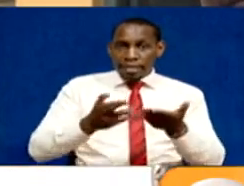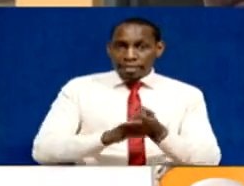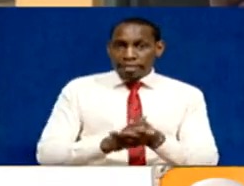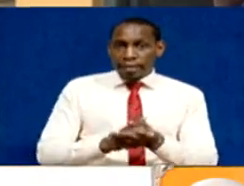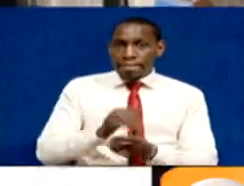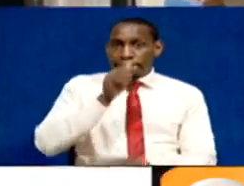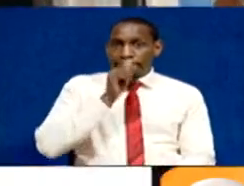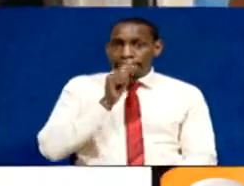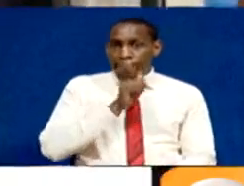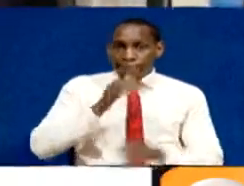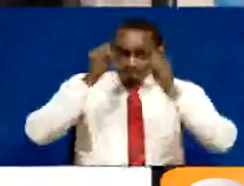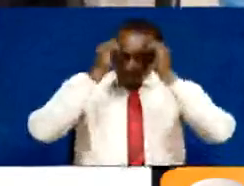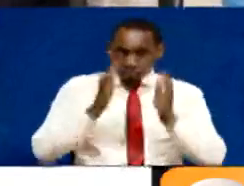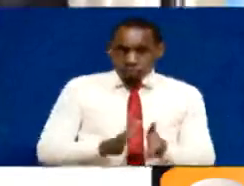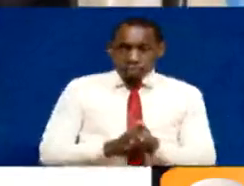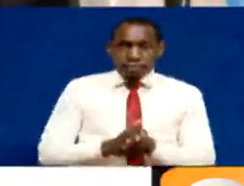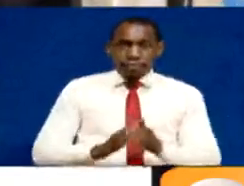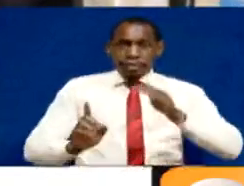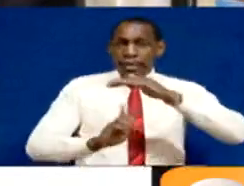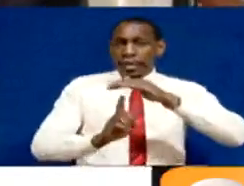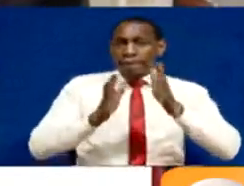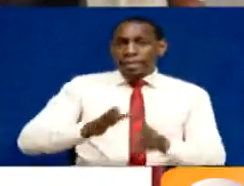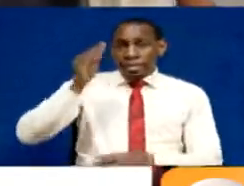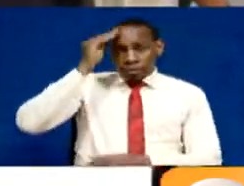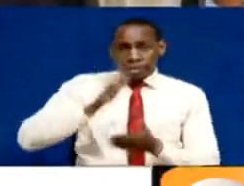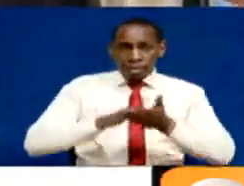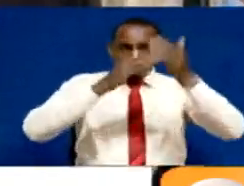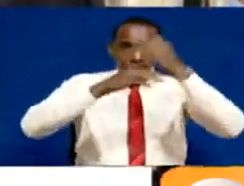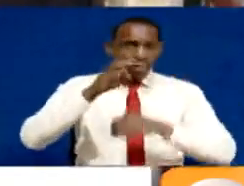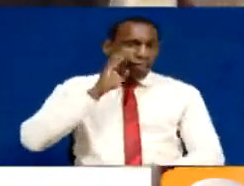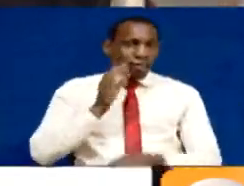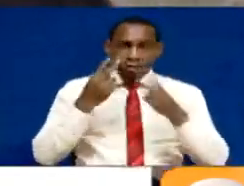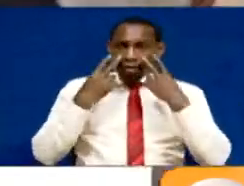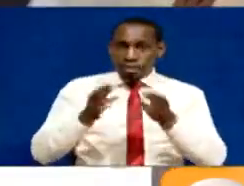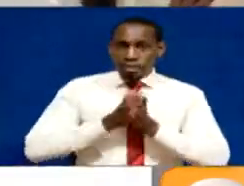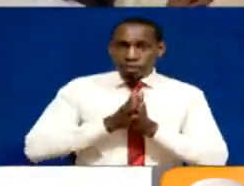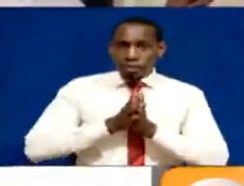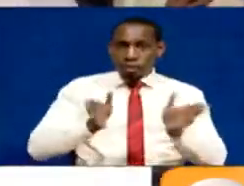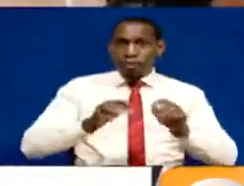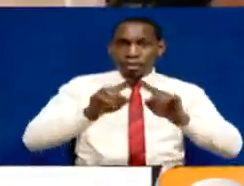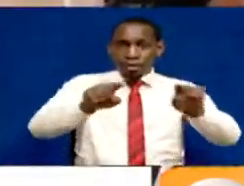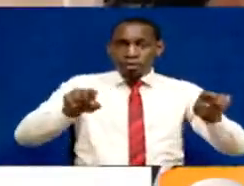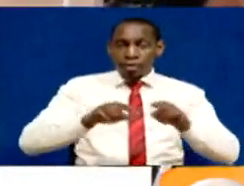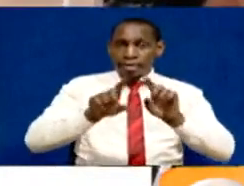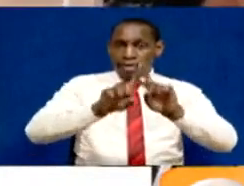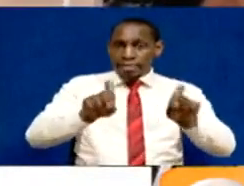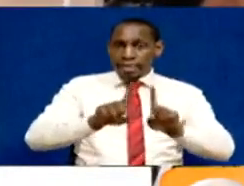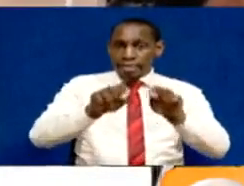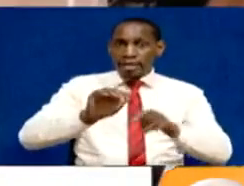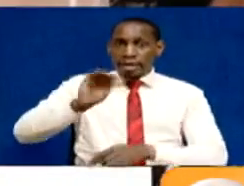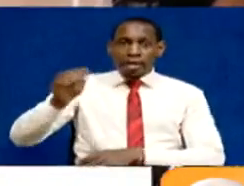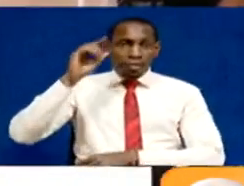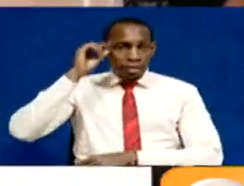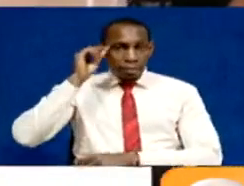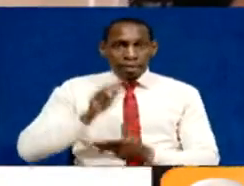kama private student. Waziri wa Elimu Professor George Magoha, ambaye alishuhudia ufunguzi wa kontena za mtihani katika kaunti